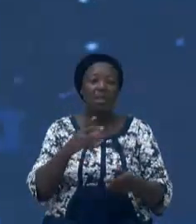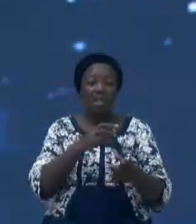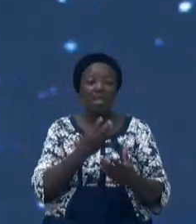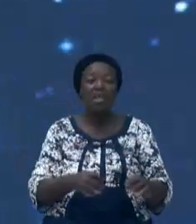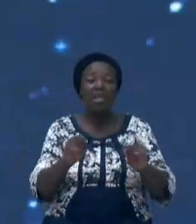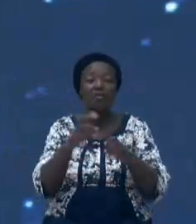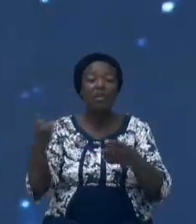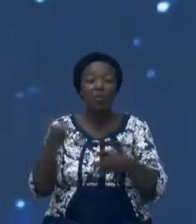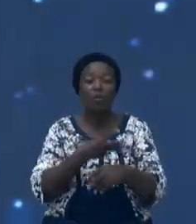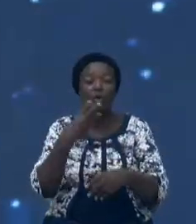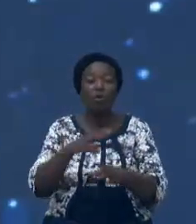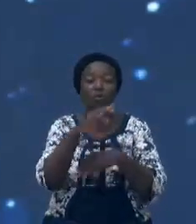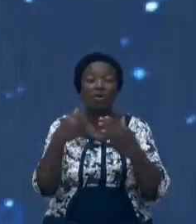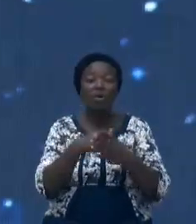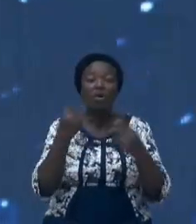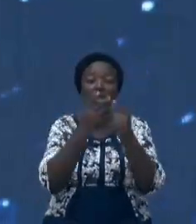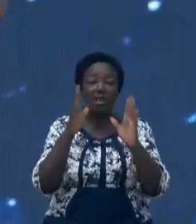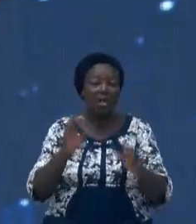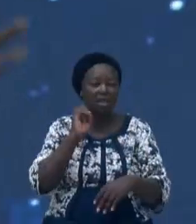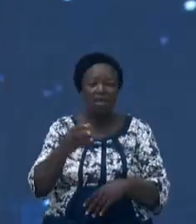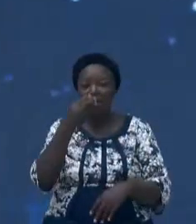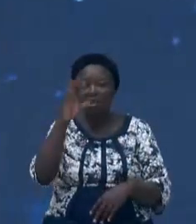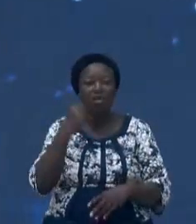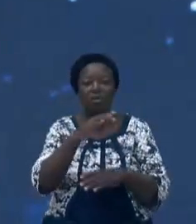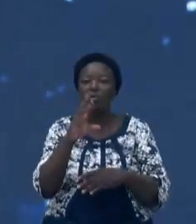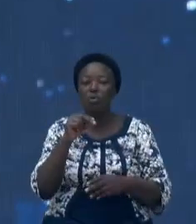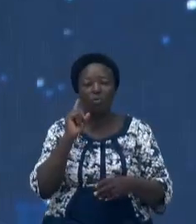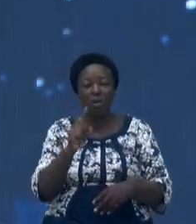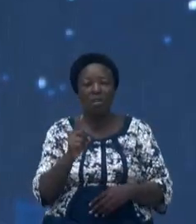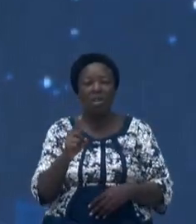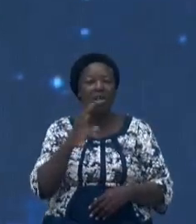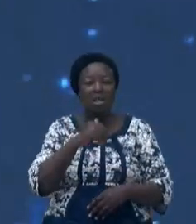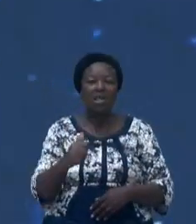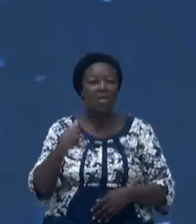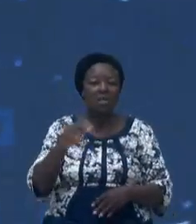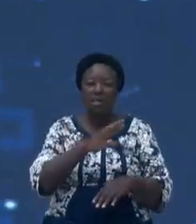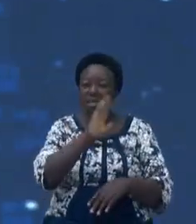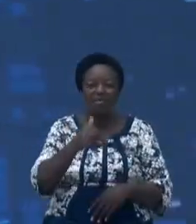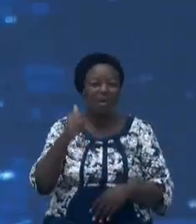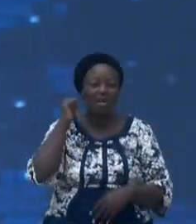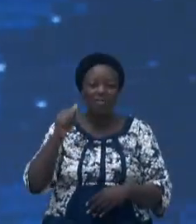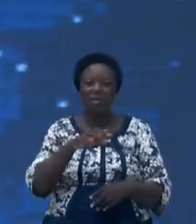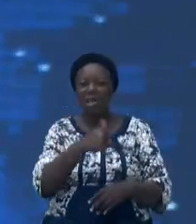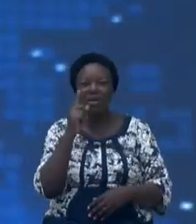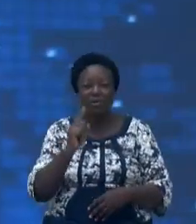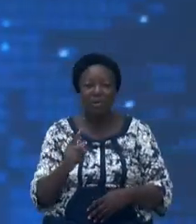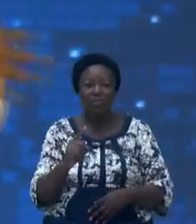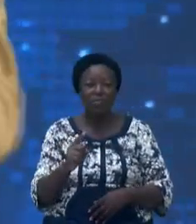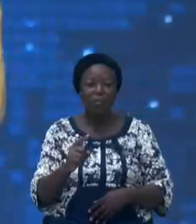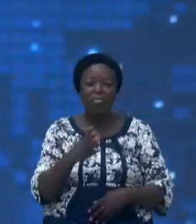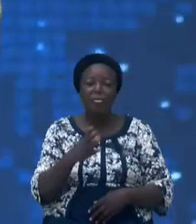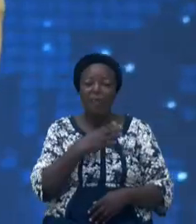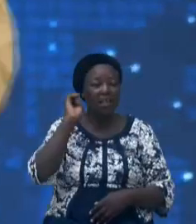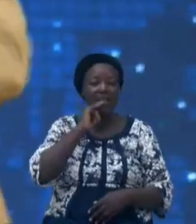rejeté personnes même le pire des pêcheurs in a rejeté personnes et même le pire